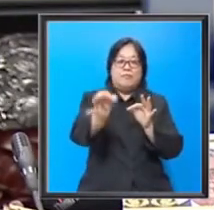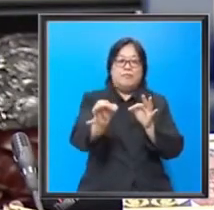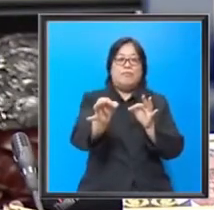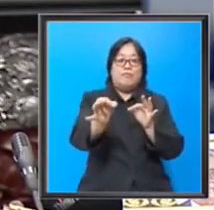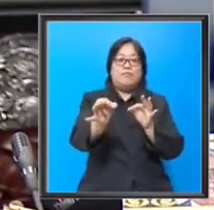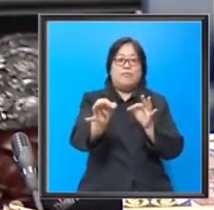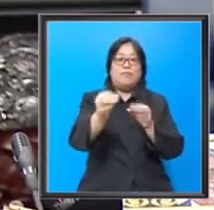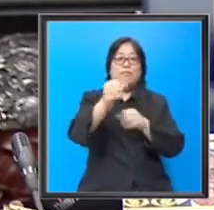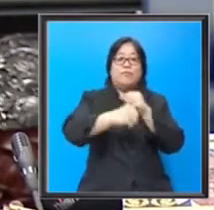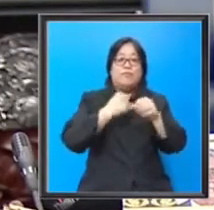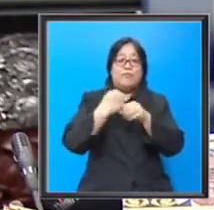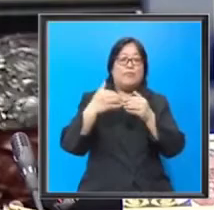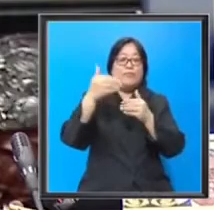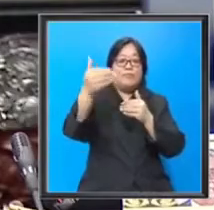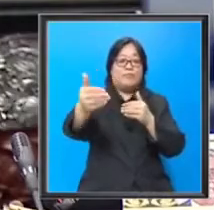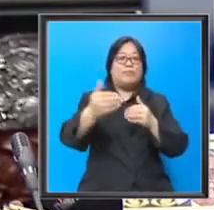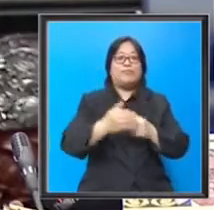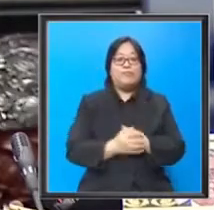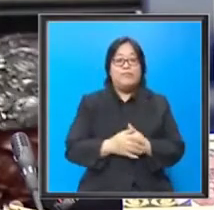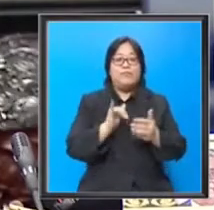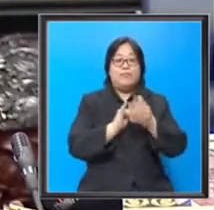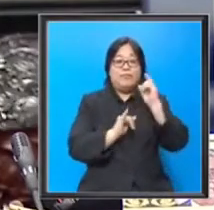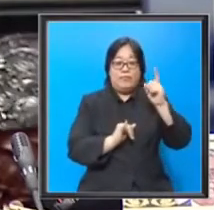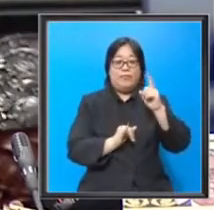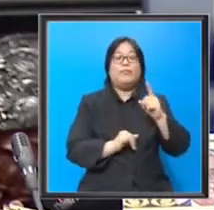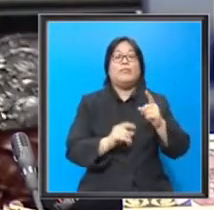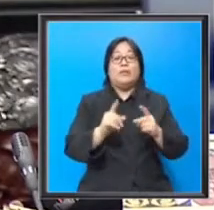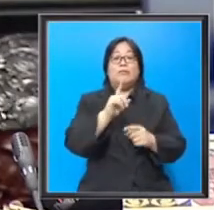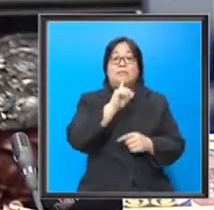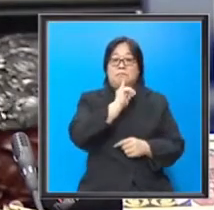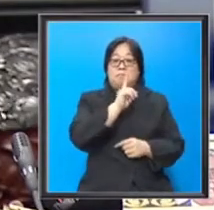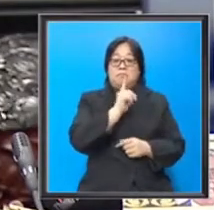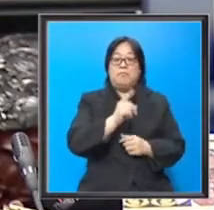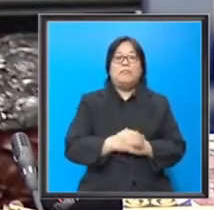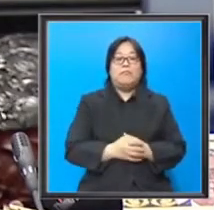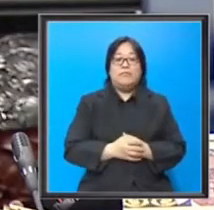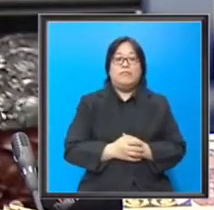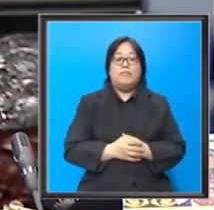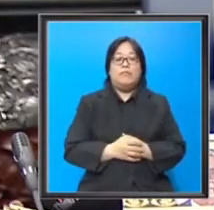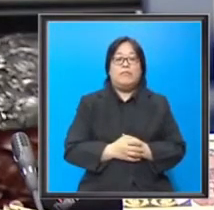tangguhkan lagi hingga tahun hadapan itu satu yang sebenarnya